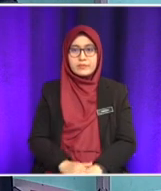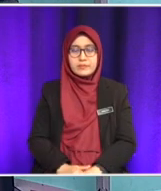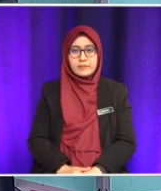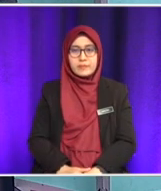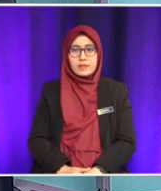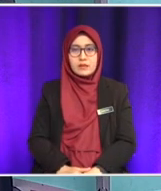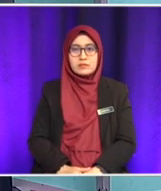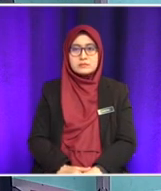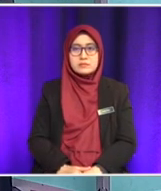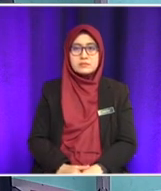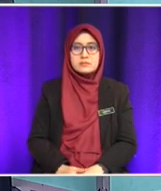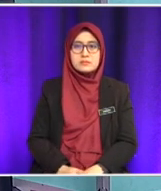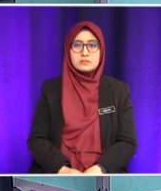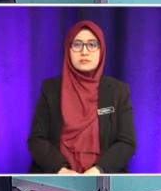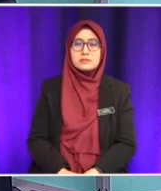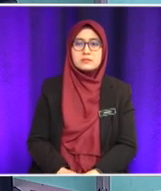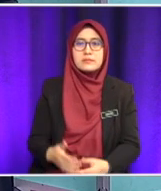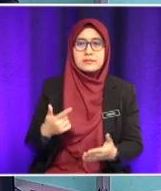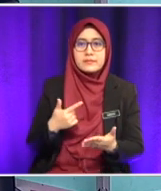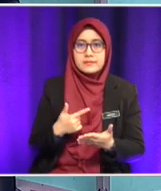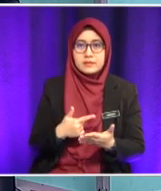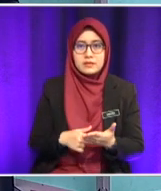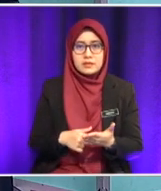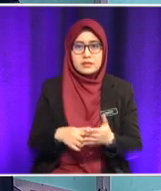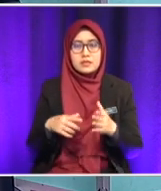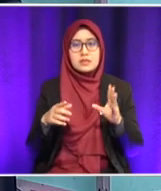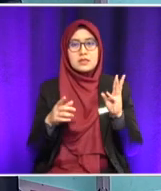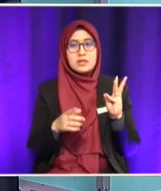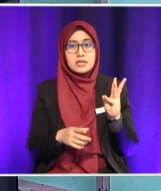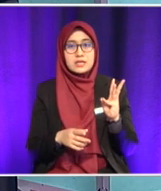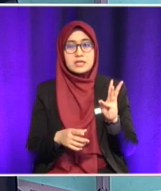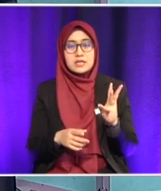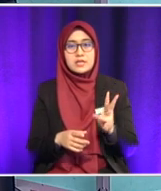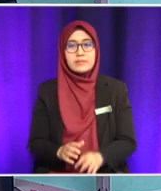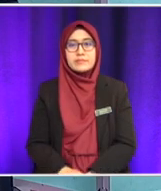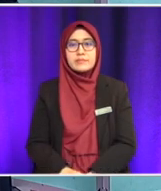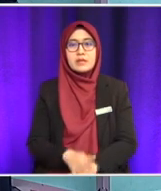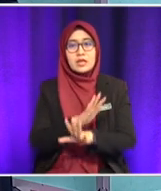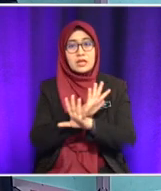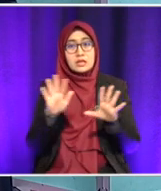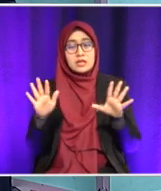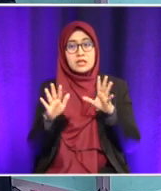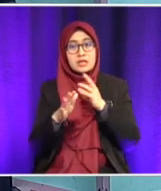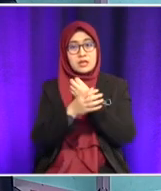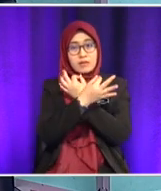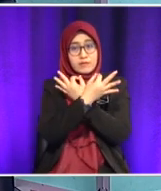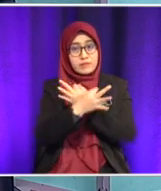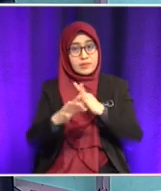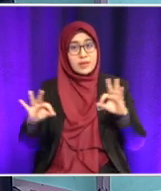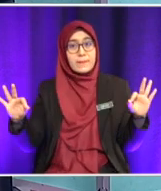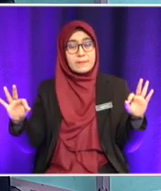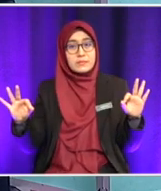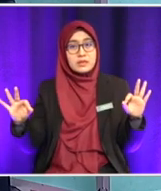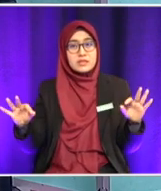Baiklah seterusnya yang keenam tidak bebas bersentuhan perlu